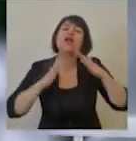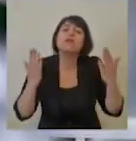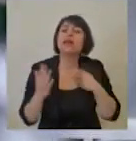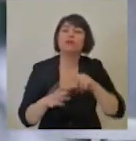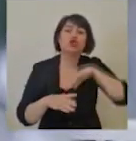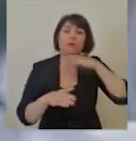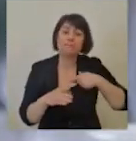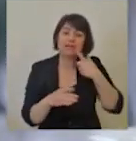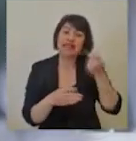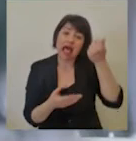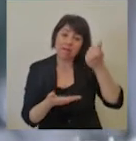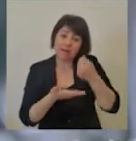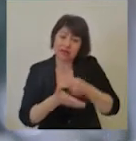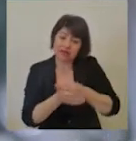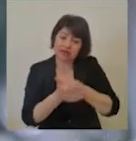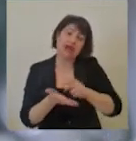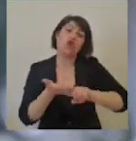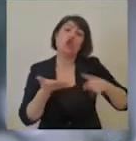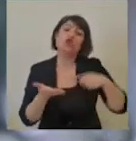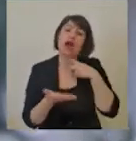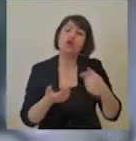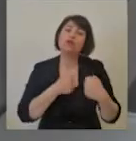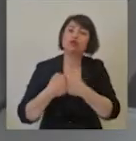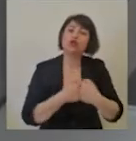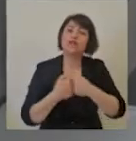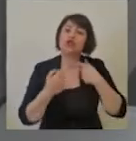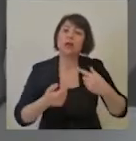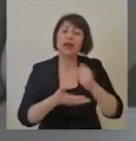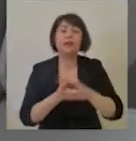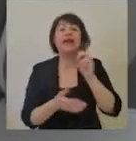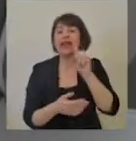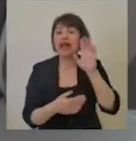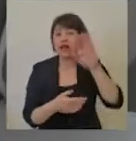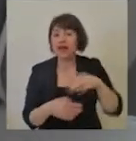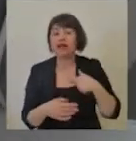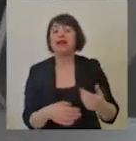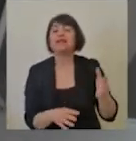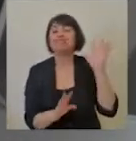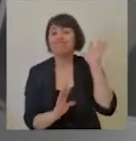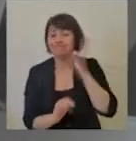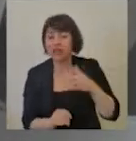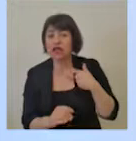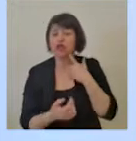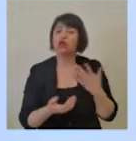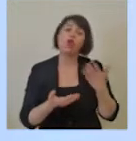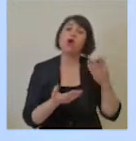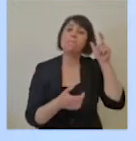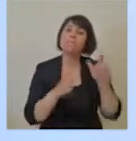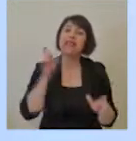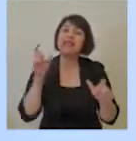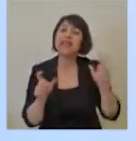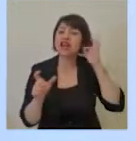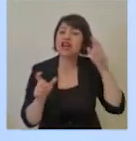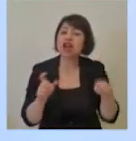عن السابق، مش بس من ناحية الرواتب والمنافسة وشروط العمل، إلا كمان رح يزداد سوء بالمساواة